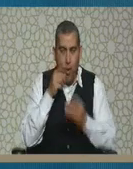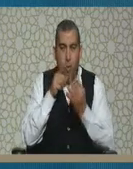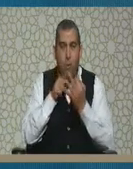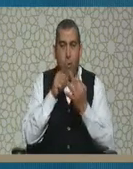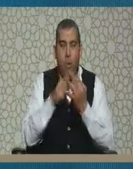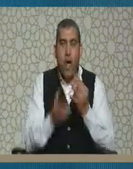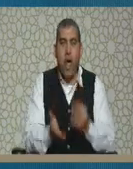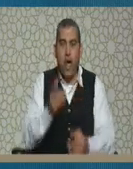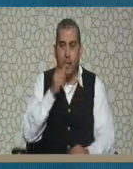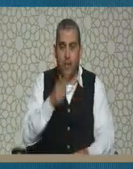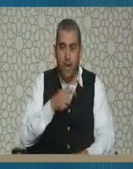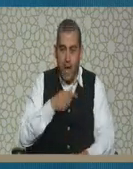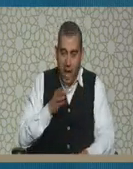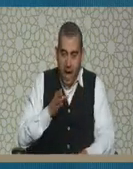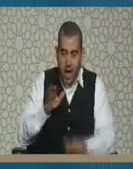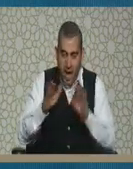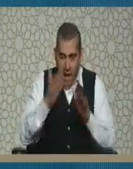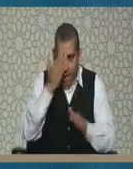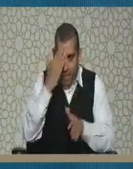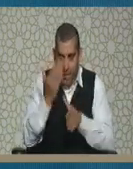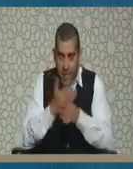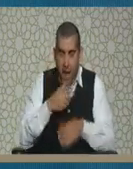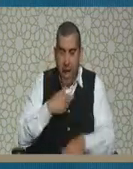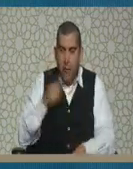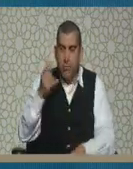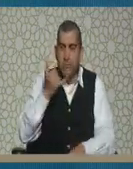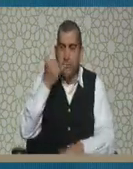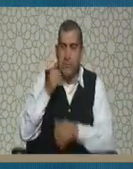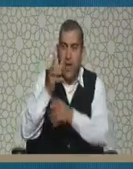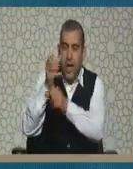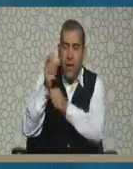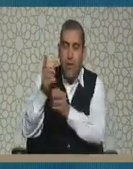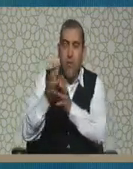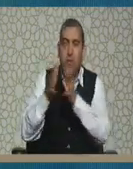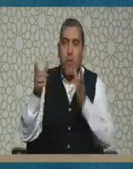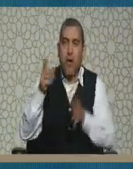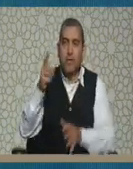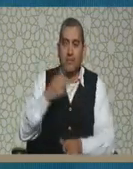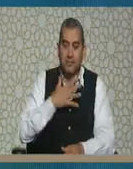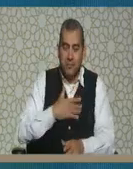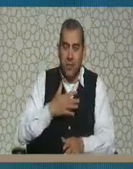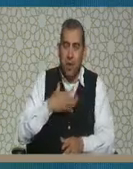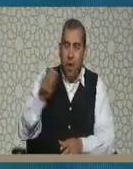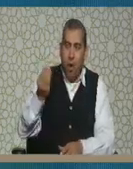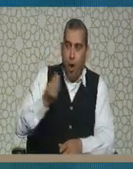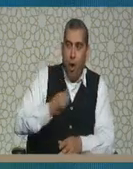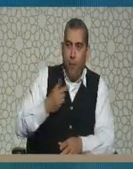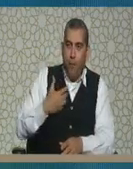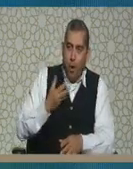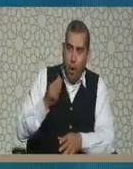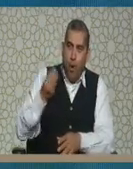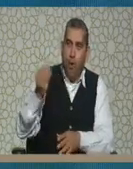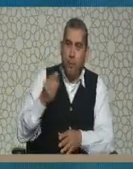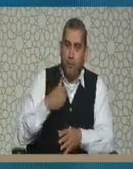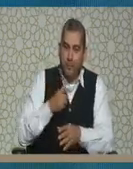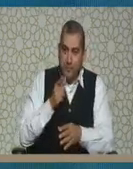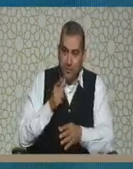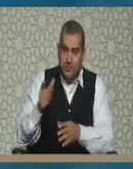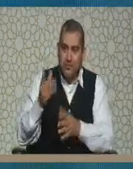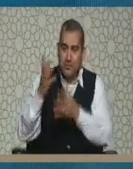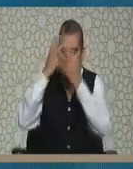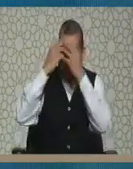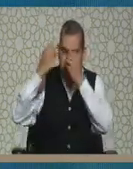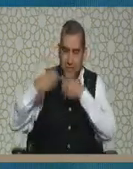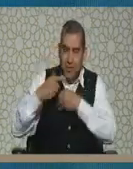ان انت رايح للعباده رايح لساحه الوسع لساحه المح محبه لساحه العطاء لساحه